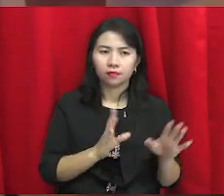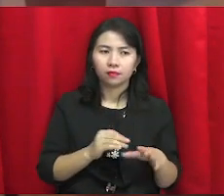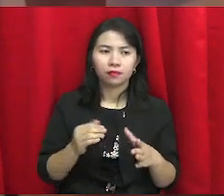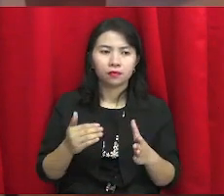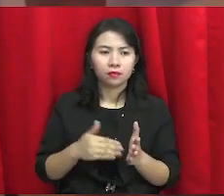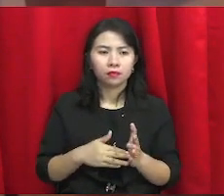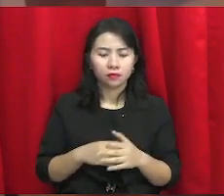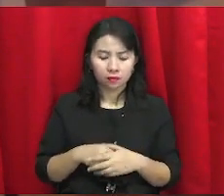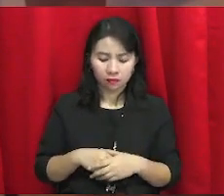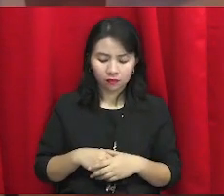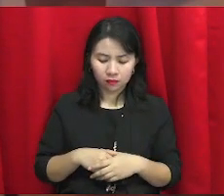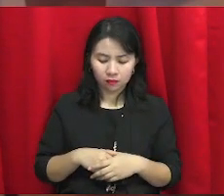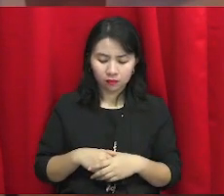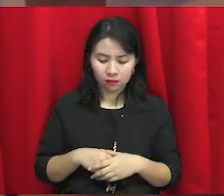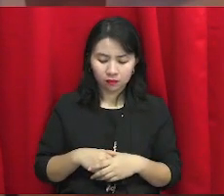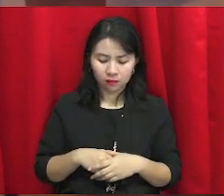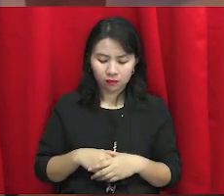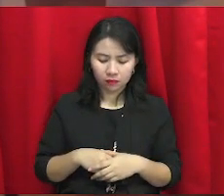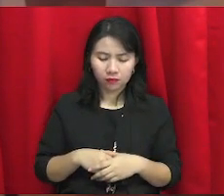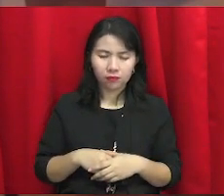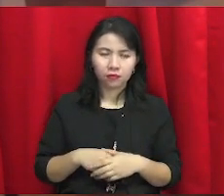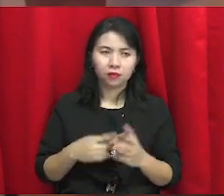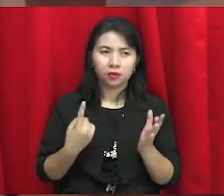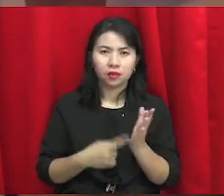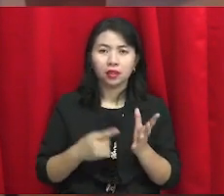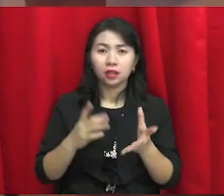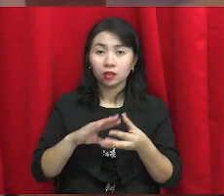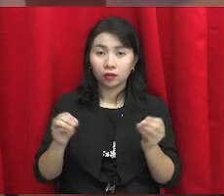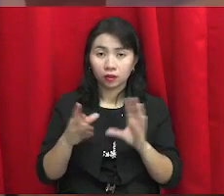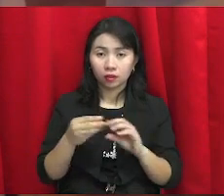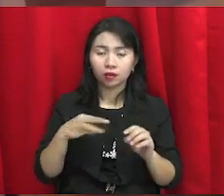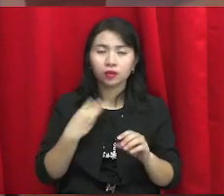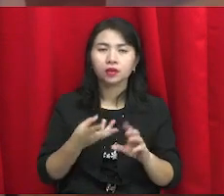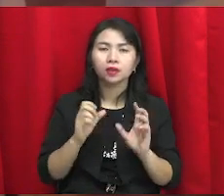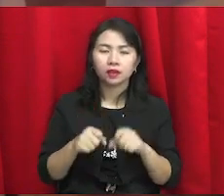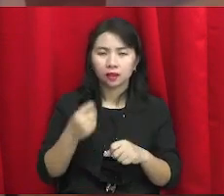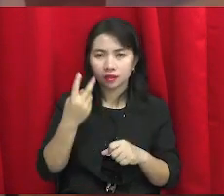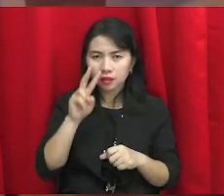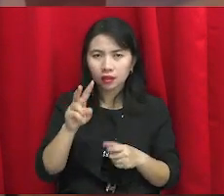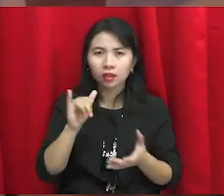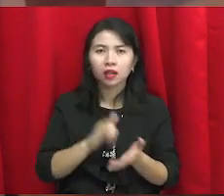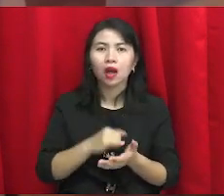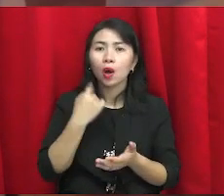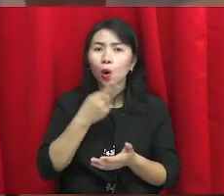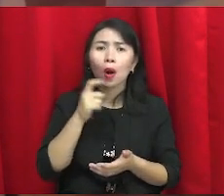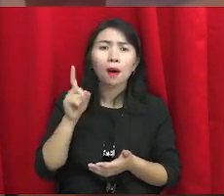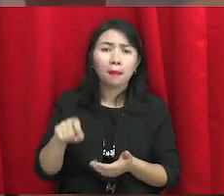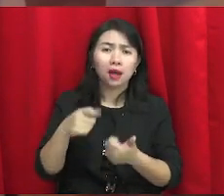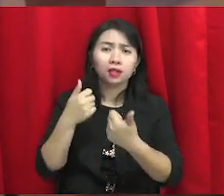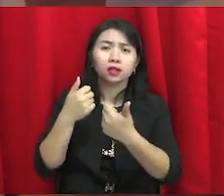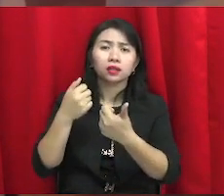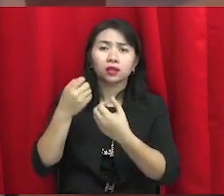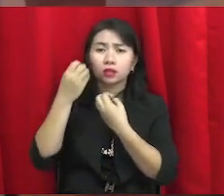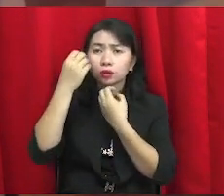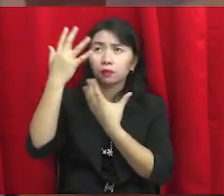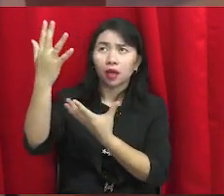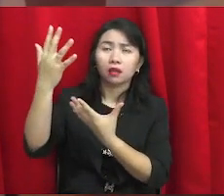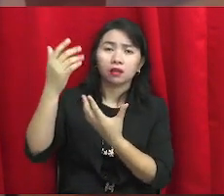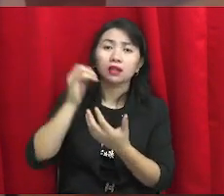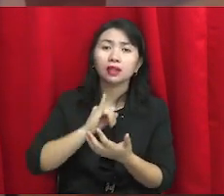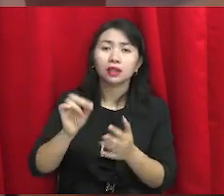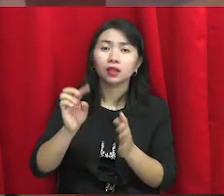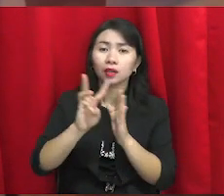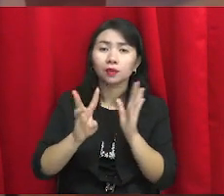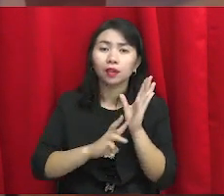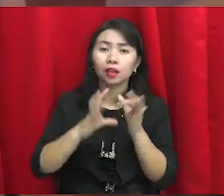buong pagkakataon ng storya kasi nito, makikita natin na dapat ang masusunod talaga ay yung will ng Diyos at